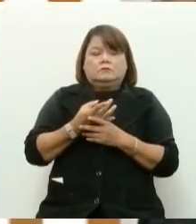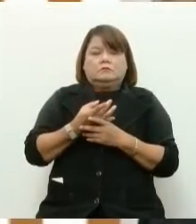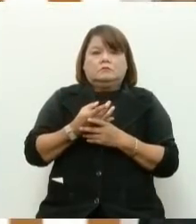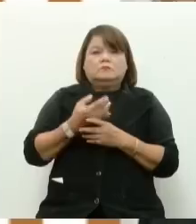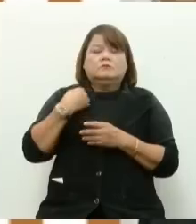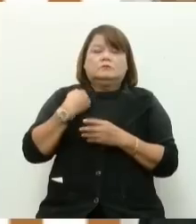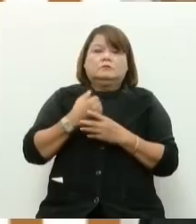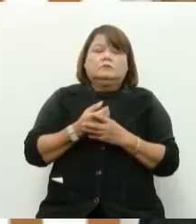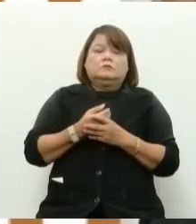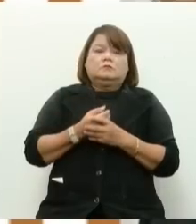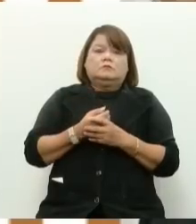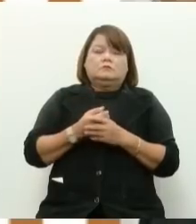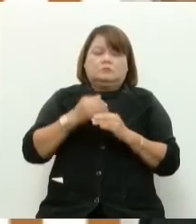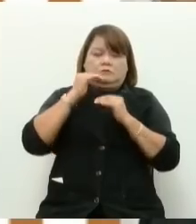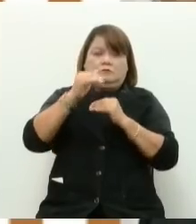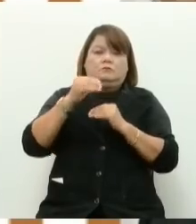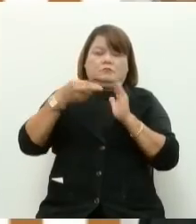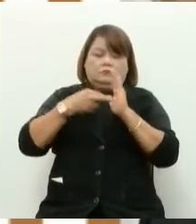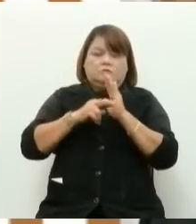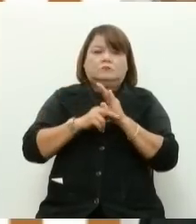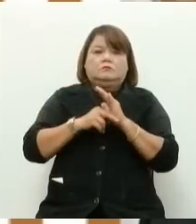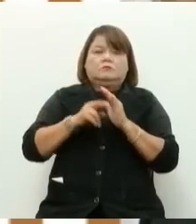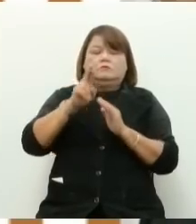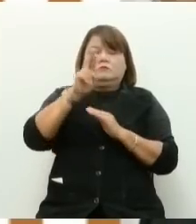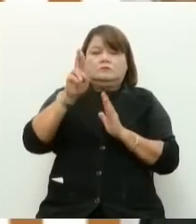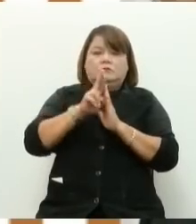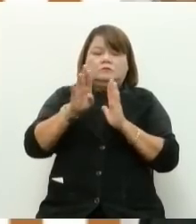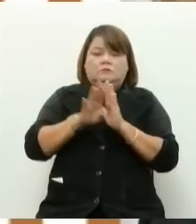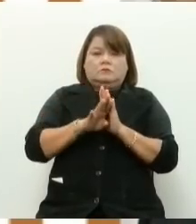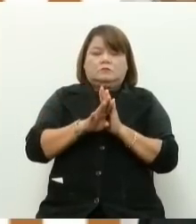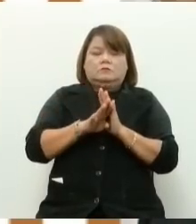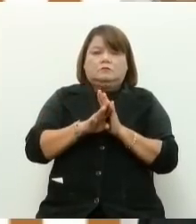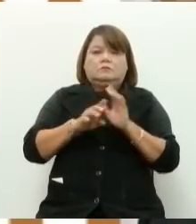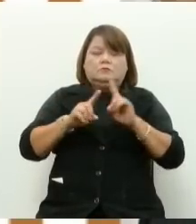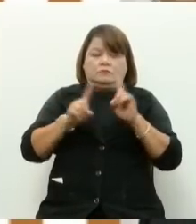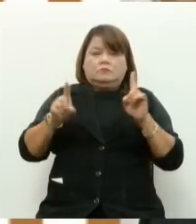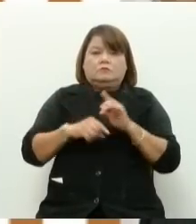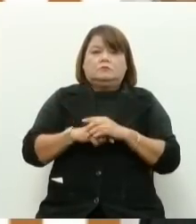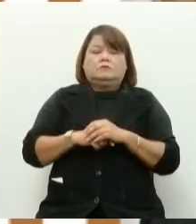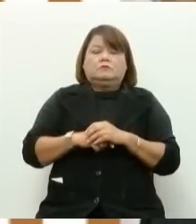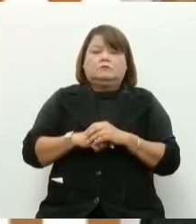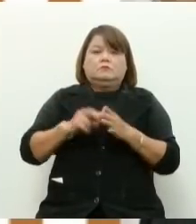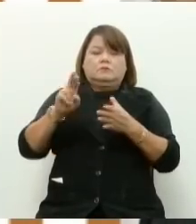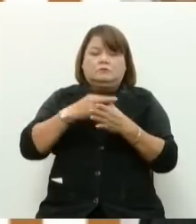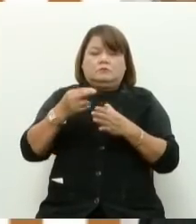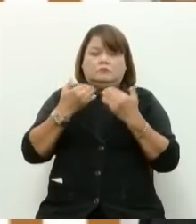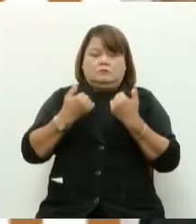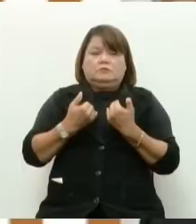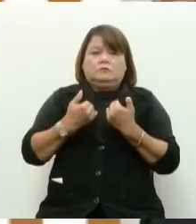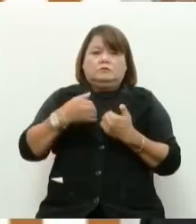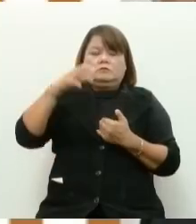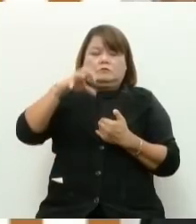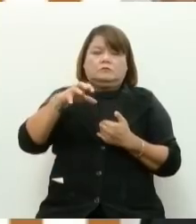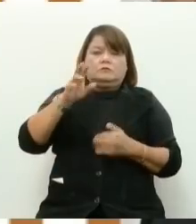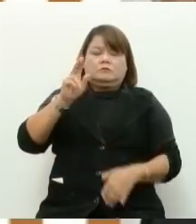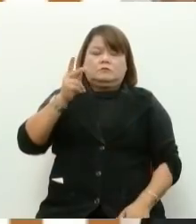คลุกคลักกันบ้างนะคะเป็นช่วงเริ่มต้นของการใช้ระบบนะคะแต่อย่างไรก็ตามค่ะในระหว่างนี้ขอทางสำนักงานก